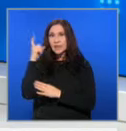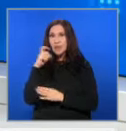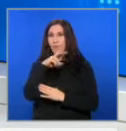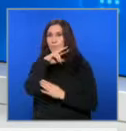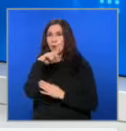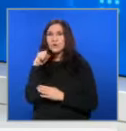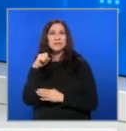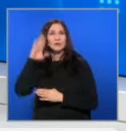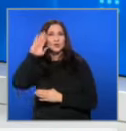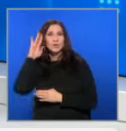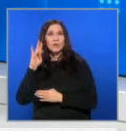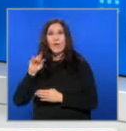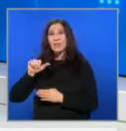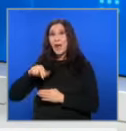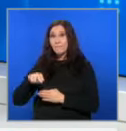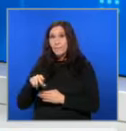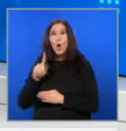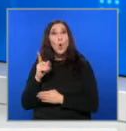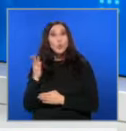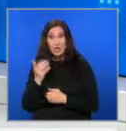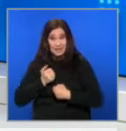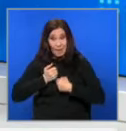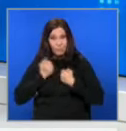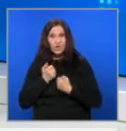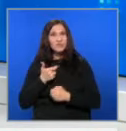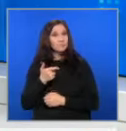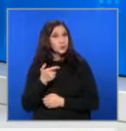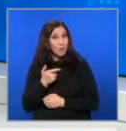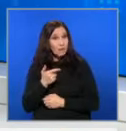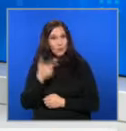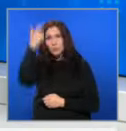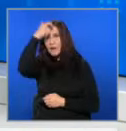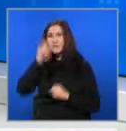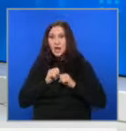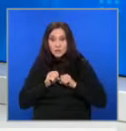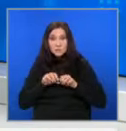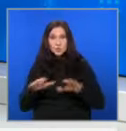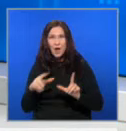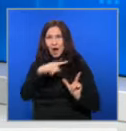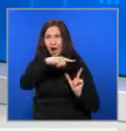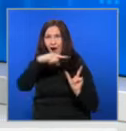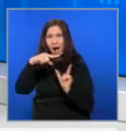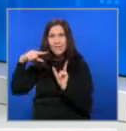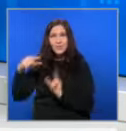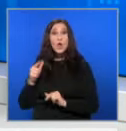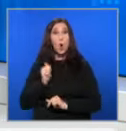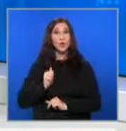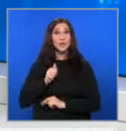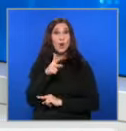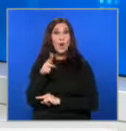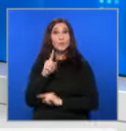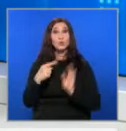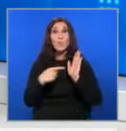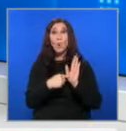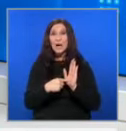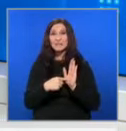в полицията от служител на НАП, който е бил заплашен с пистолет. От МВР разпространиха кадри от охранителна камера, които